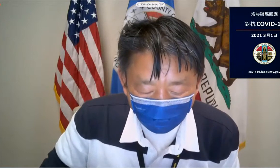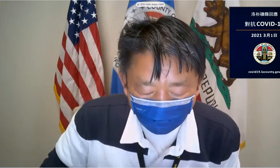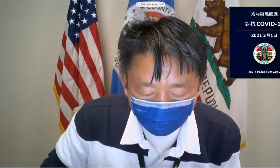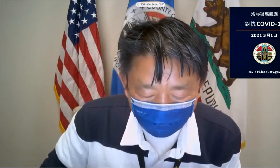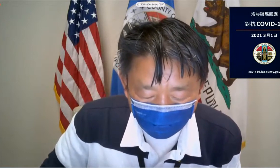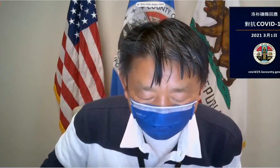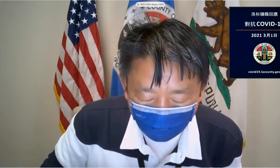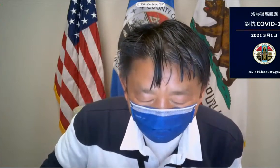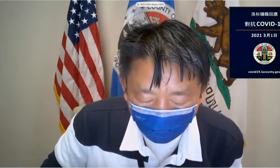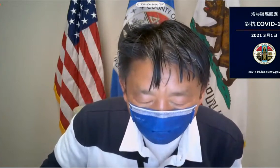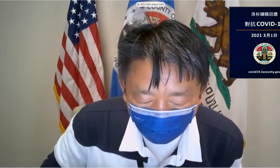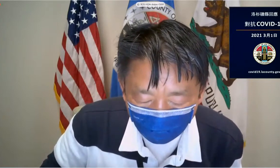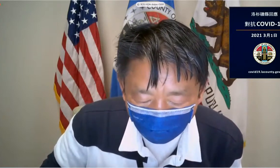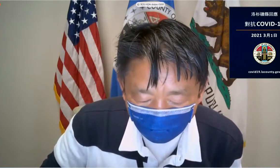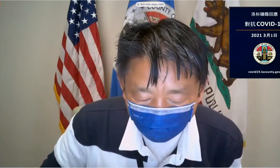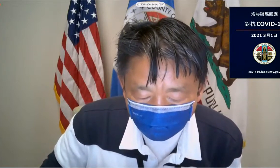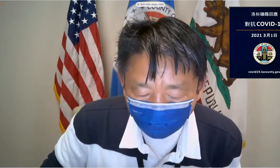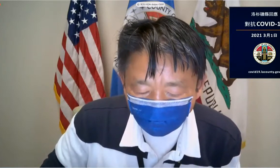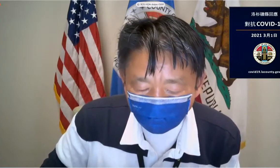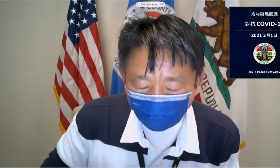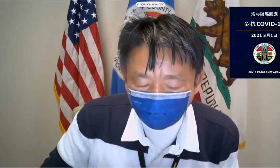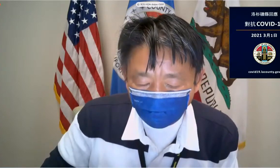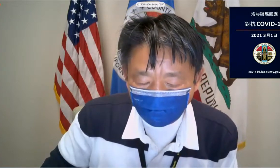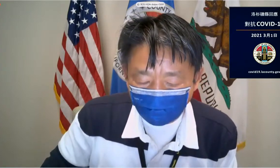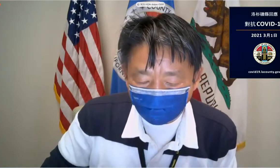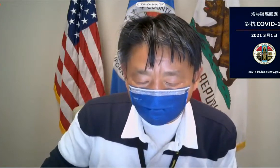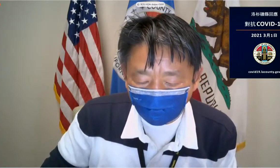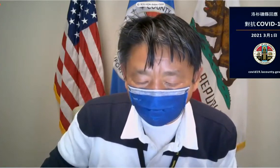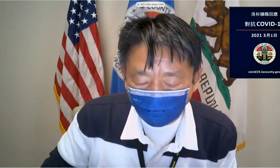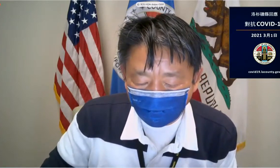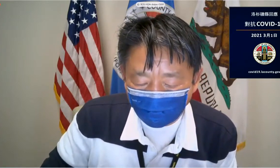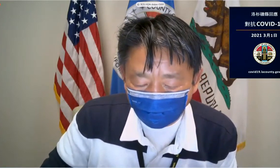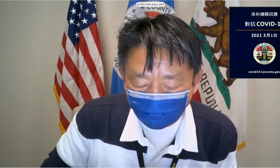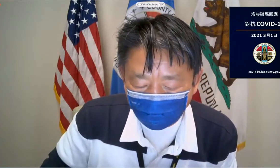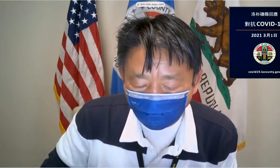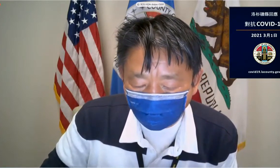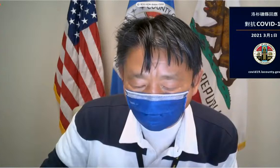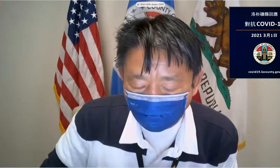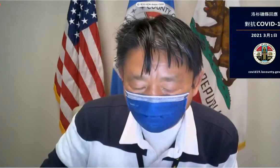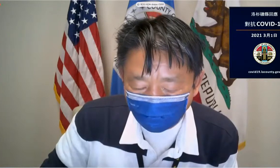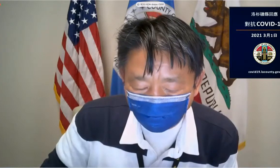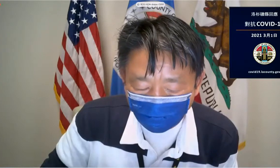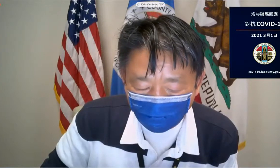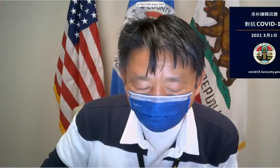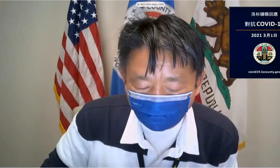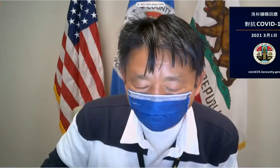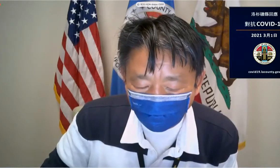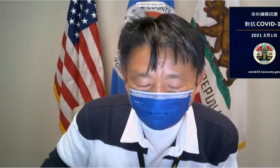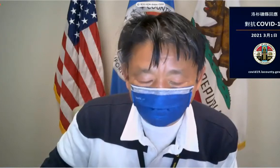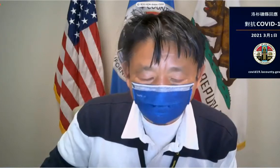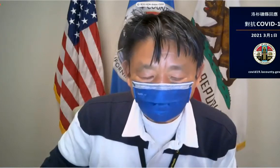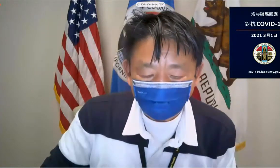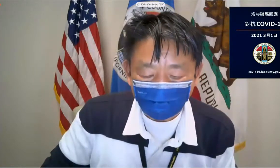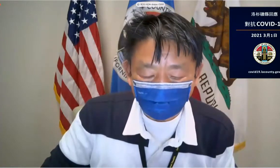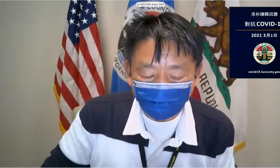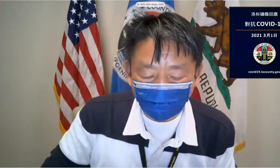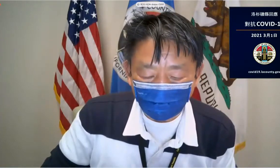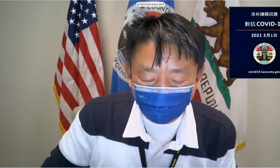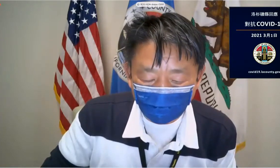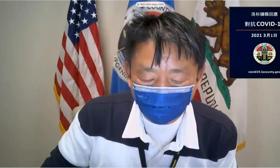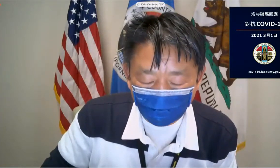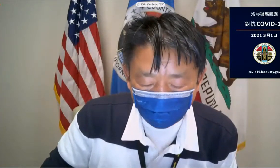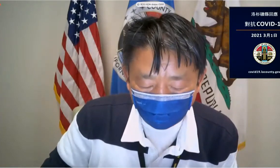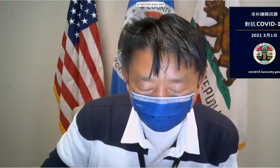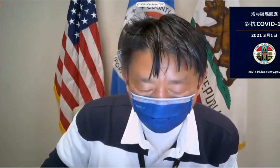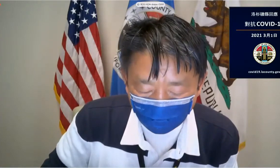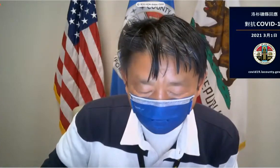资料显示了，从2020年3月1号开始到2021年2月21号的新添病例数、住院人